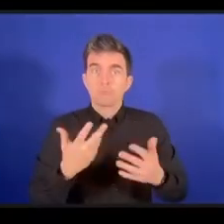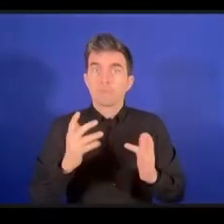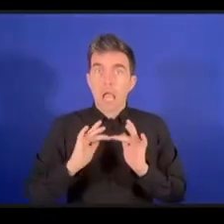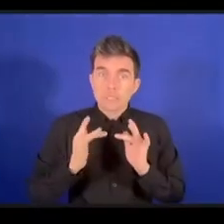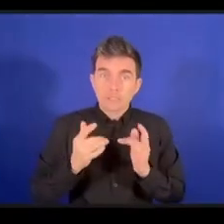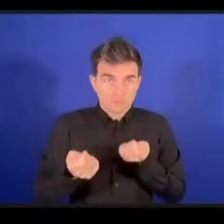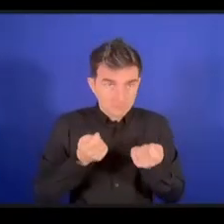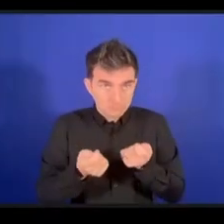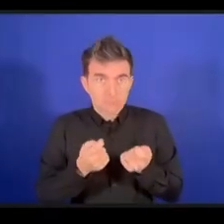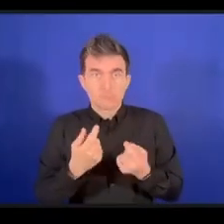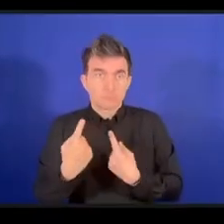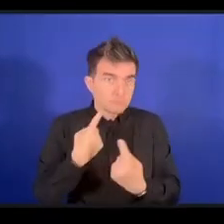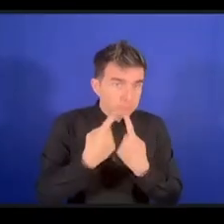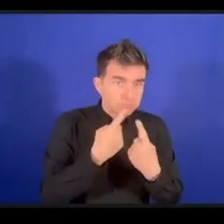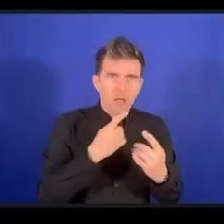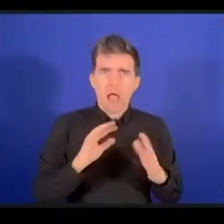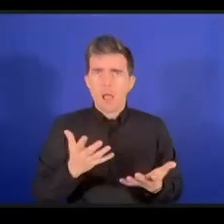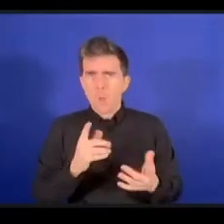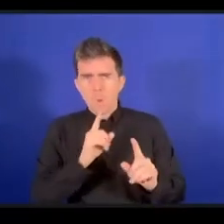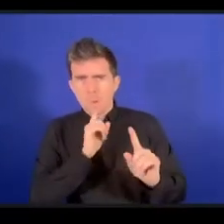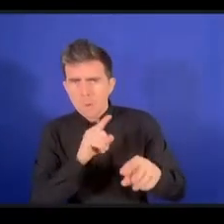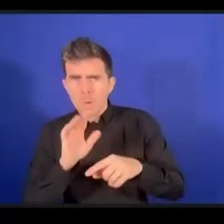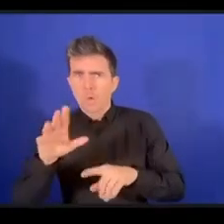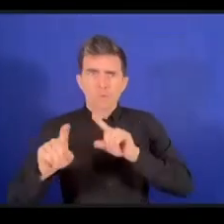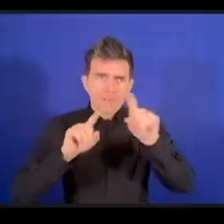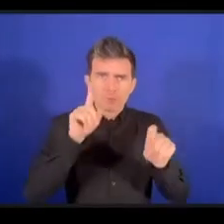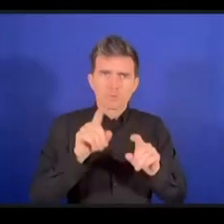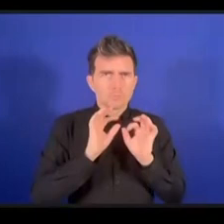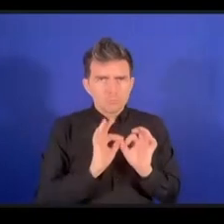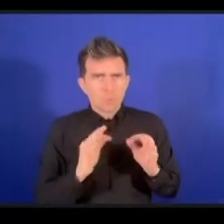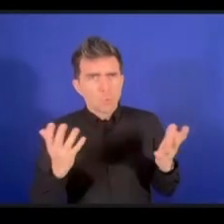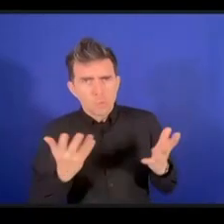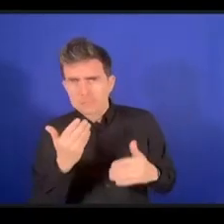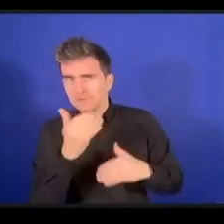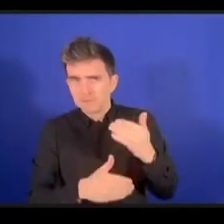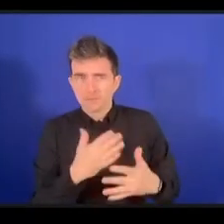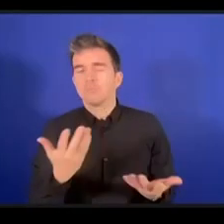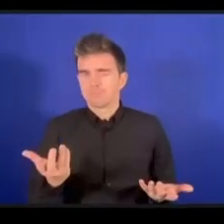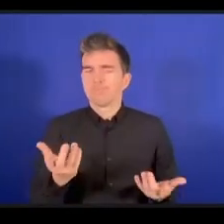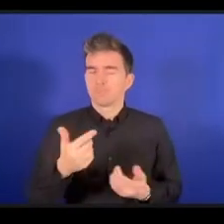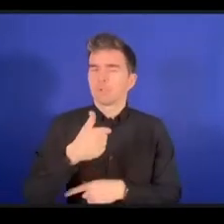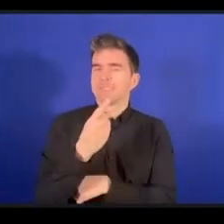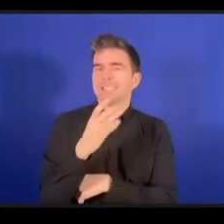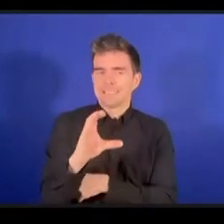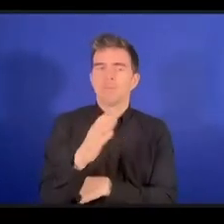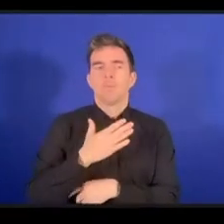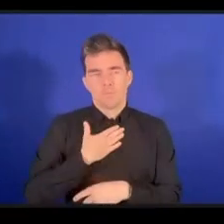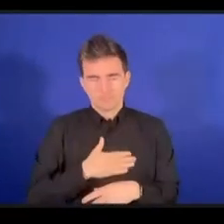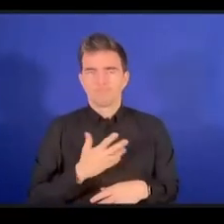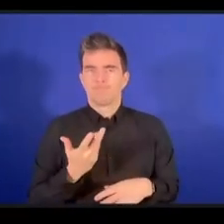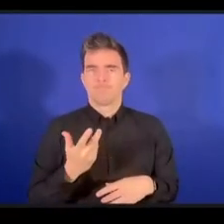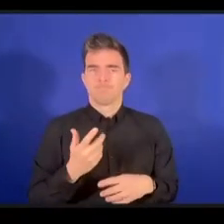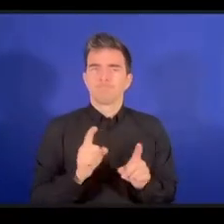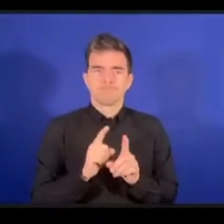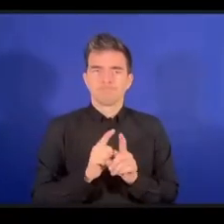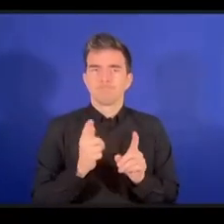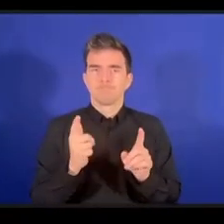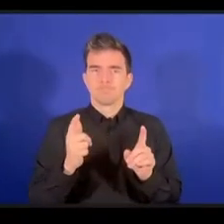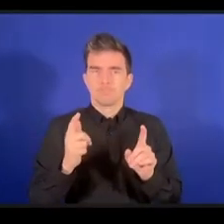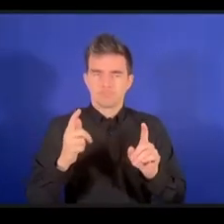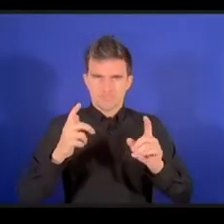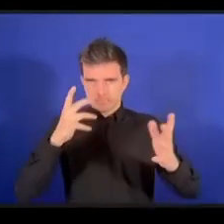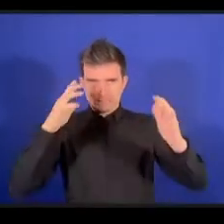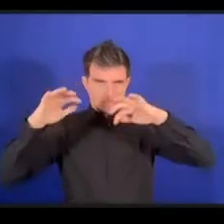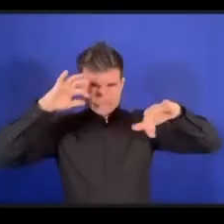答应该做些什么这样的问题，所以呢应该绝对采取这个从下而上的方